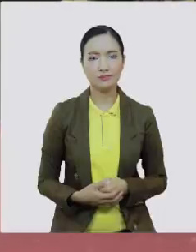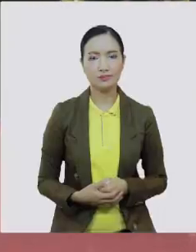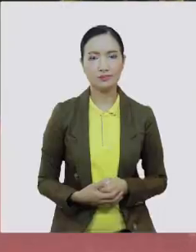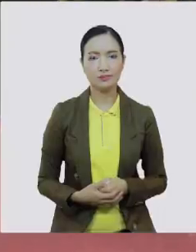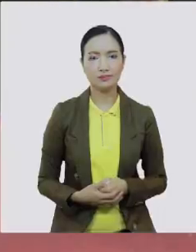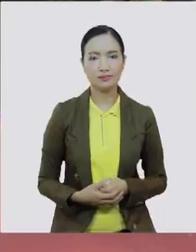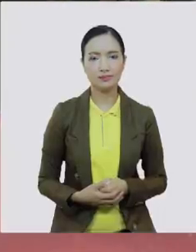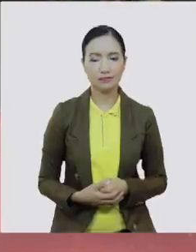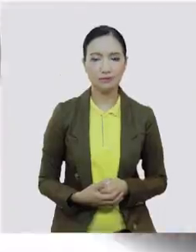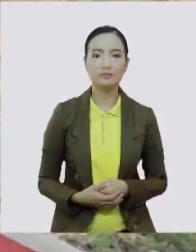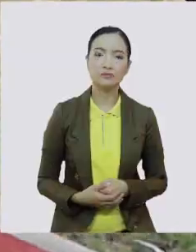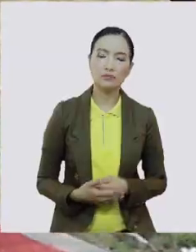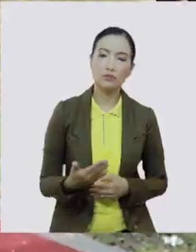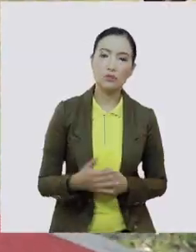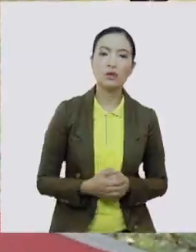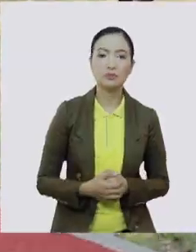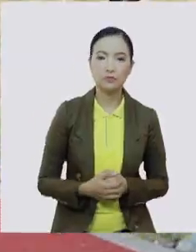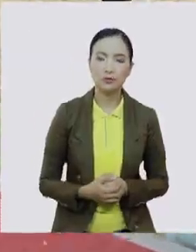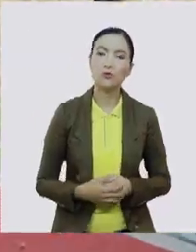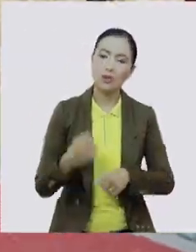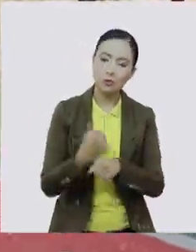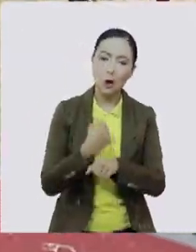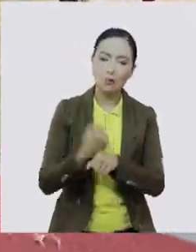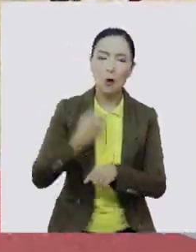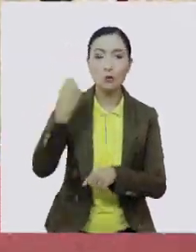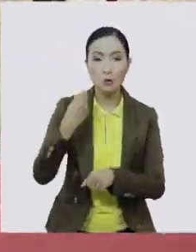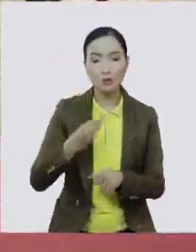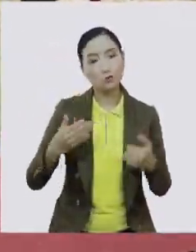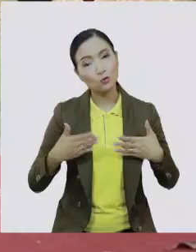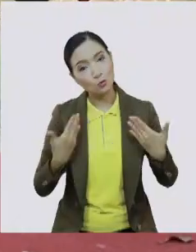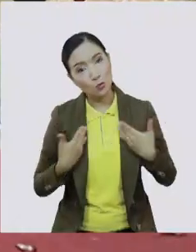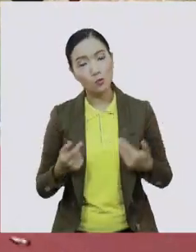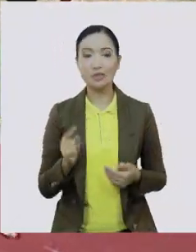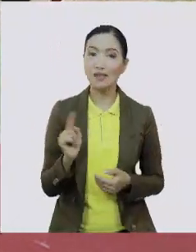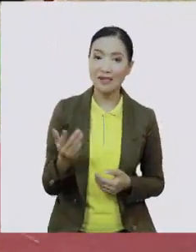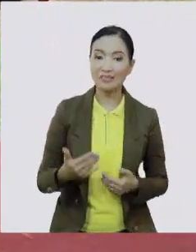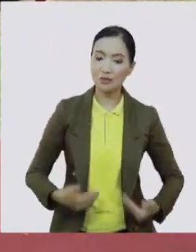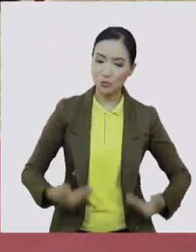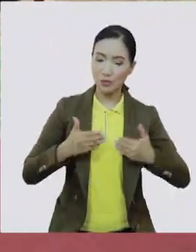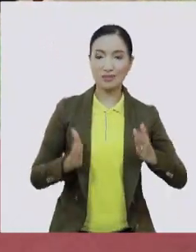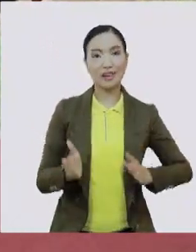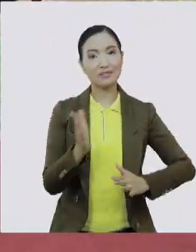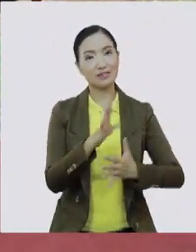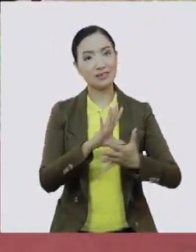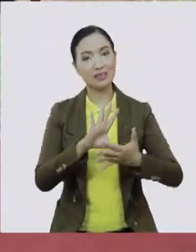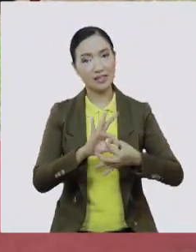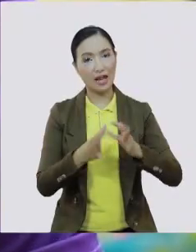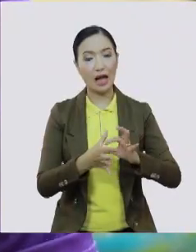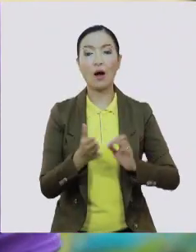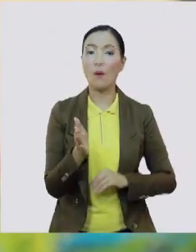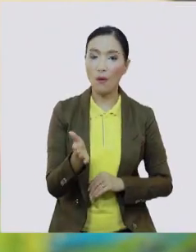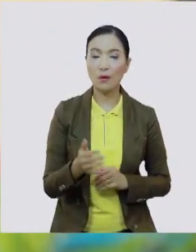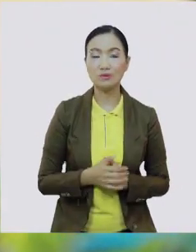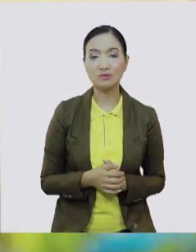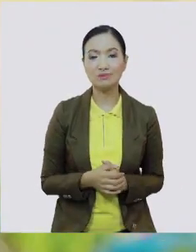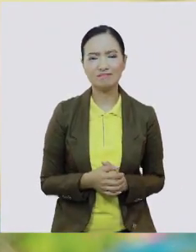วันที่เราซ้อมนี่เราสรุปหรือว่าเรามองยังไงกับชีวิตนักกีฬาของเราทุกวันนี้ครับ แต่